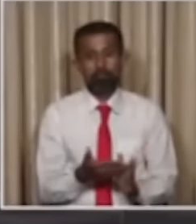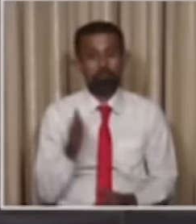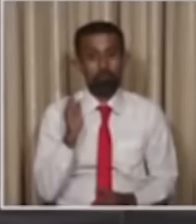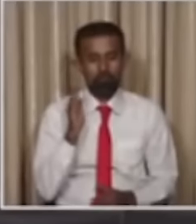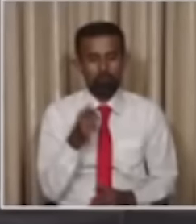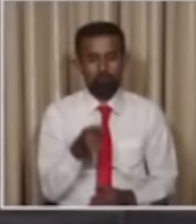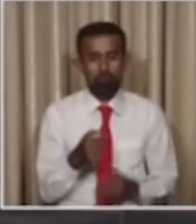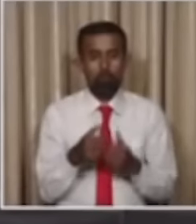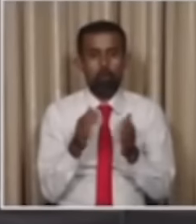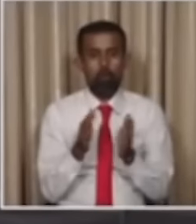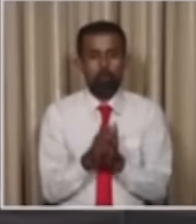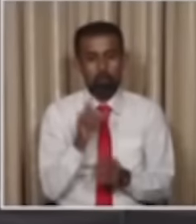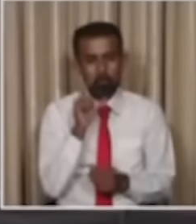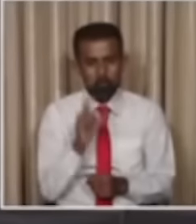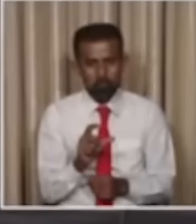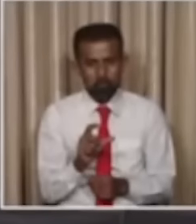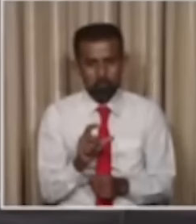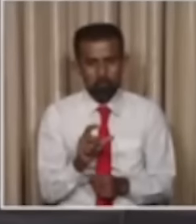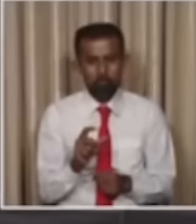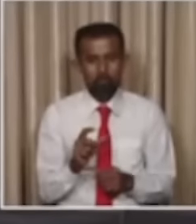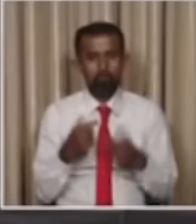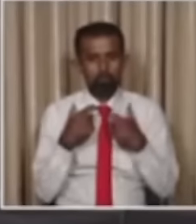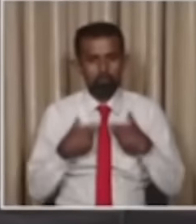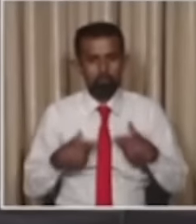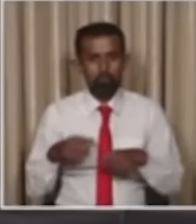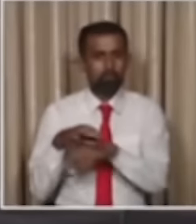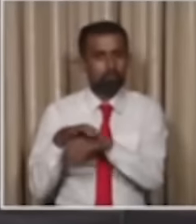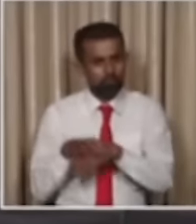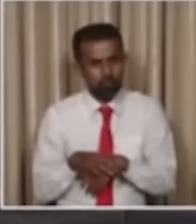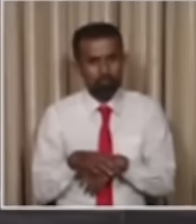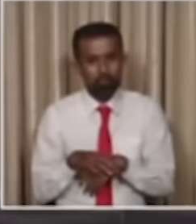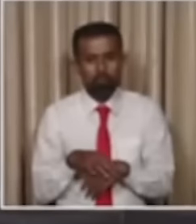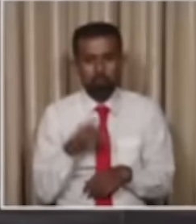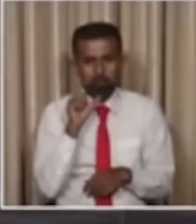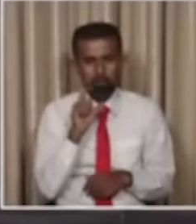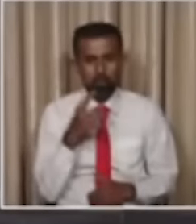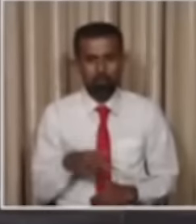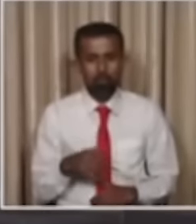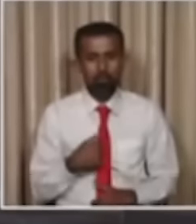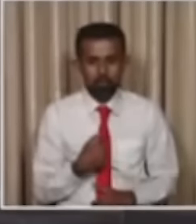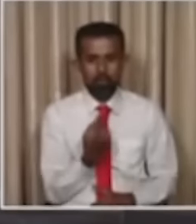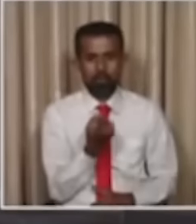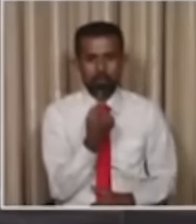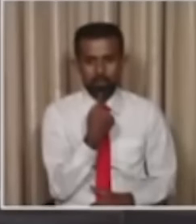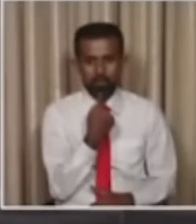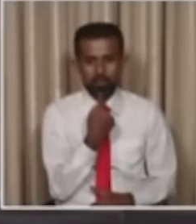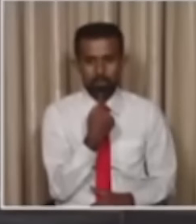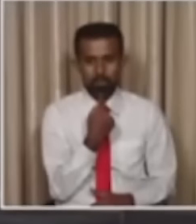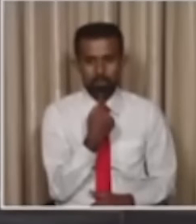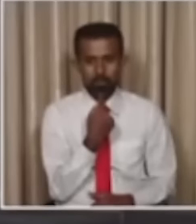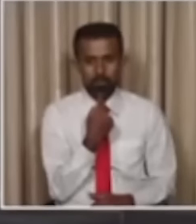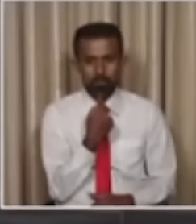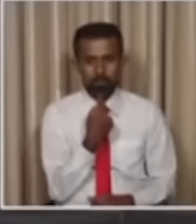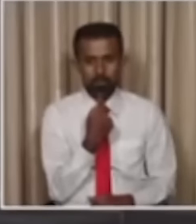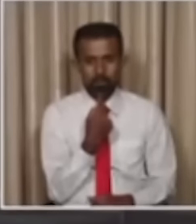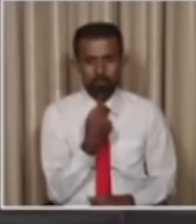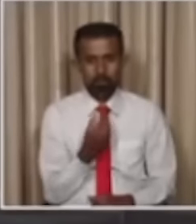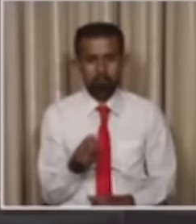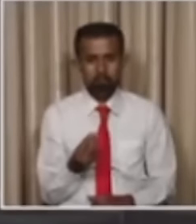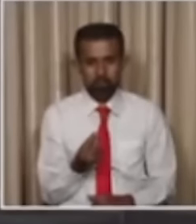උන්වහන්සේලාට ඔක්කොම බලන්න, උන්වහන්සේලාගේ නීතිඥවරු ගේන්න බලලා මට කියන්න මොනවද